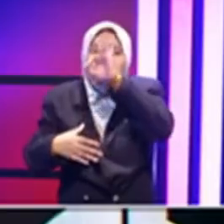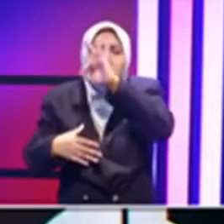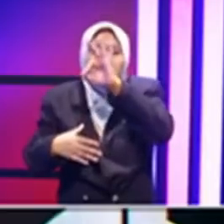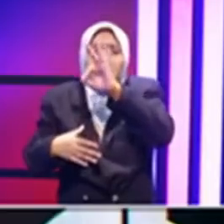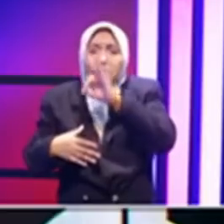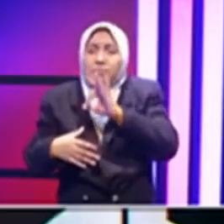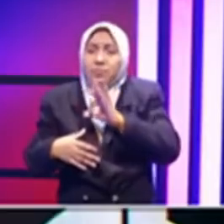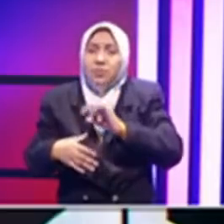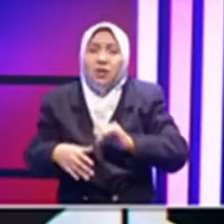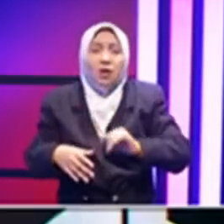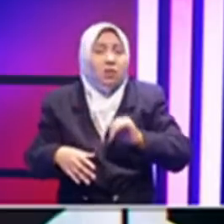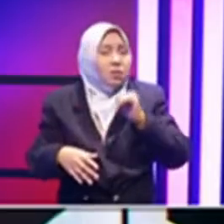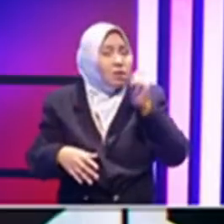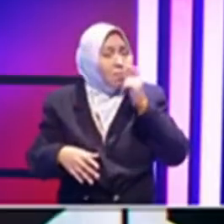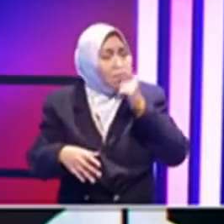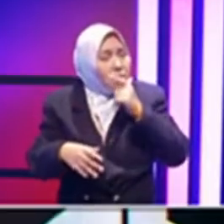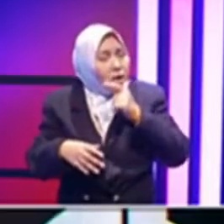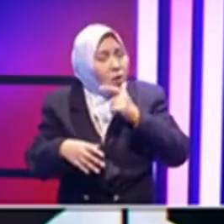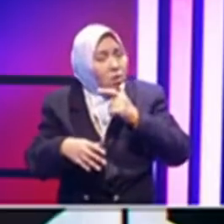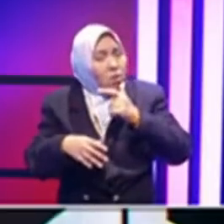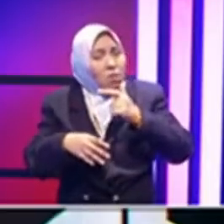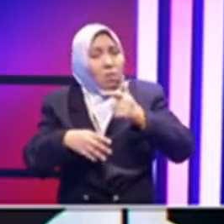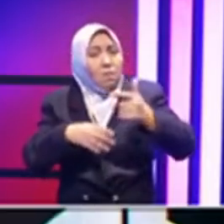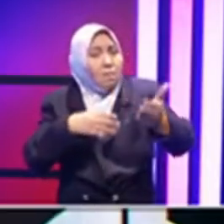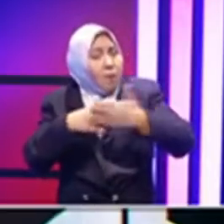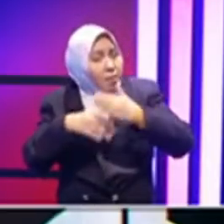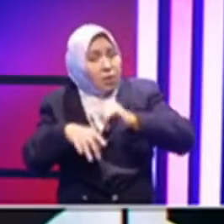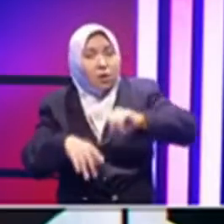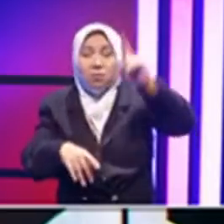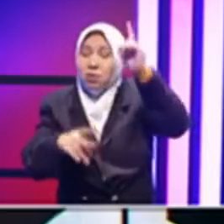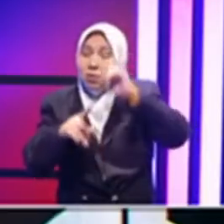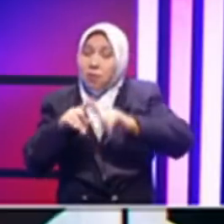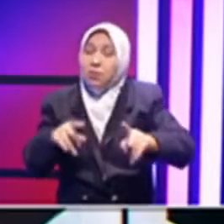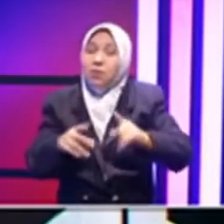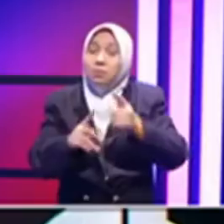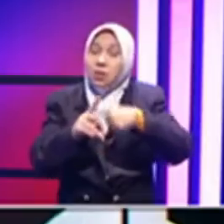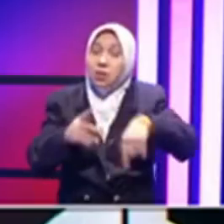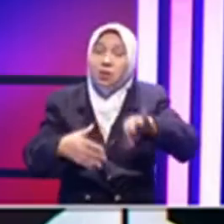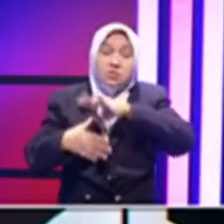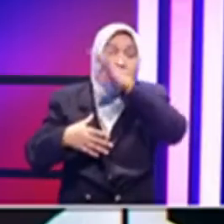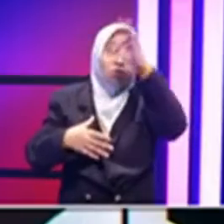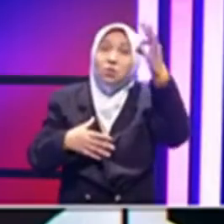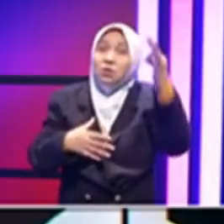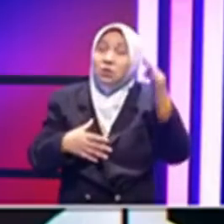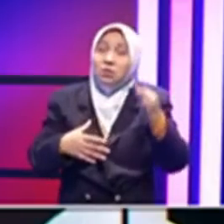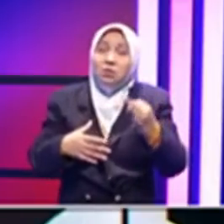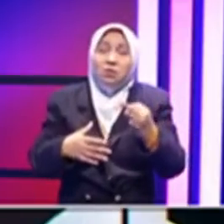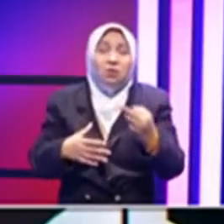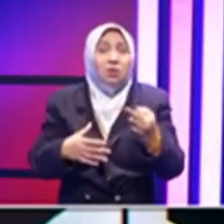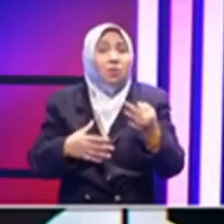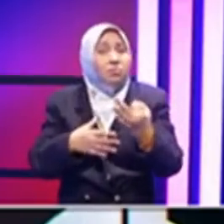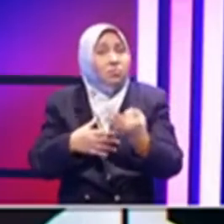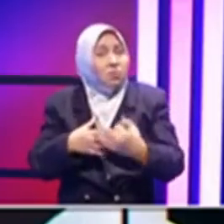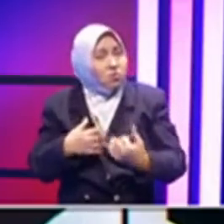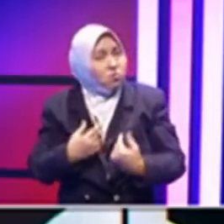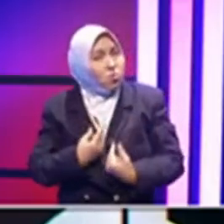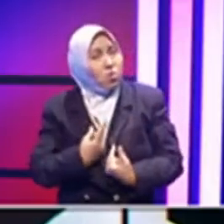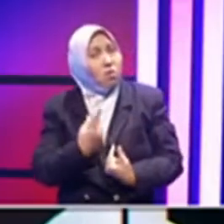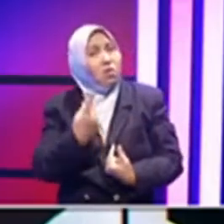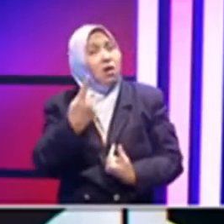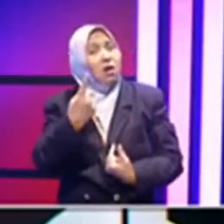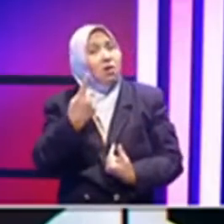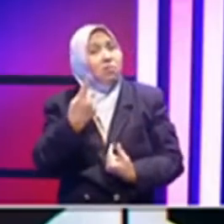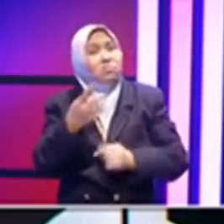tidak ingin kembali pada Allah. Tapi bila jiwa tu dah berseorangan, rasa apa Allah jadikan semua ni untuk apa? Kalau semua ni saya